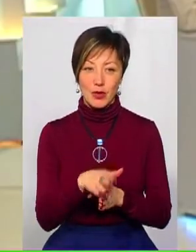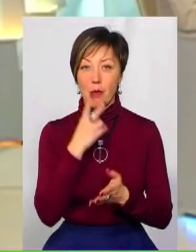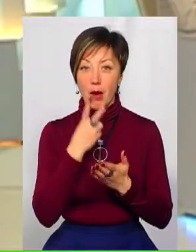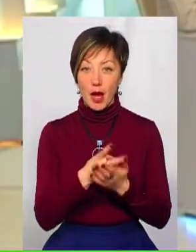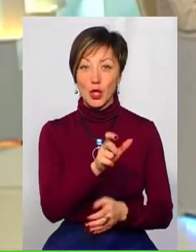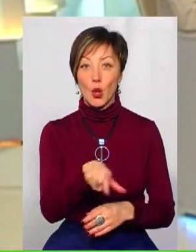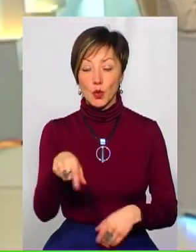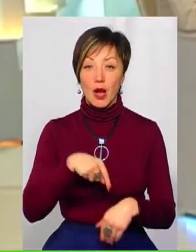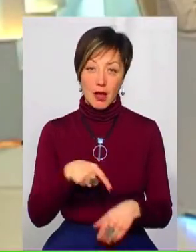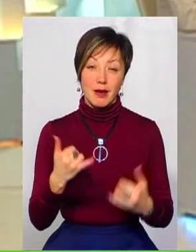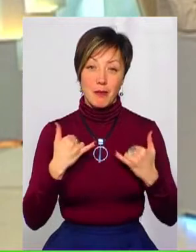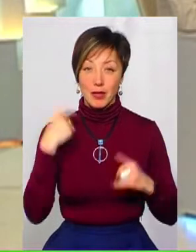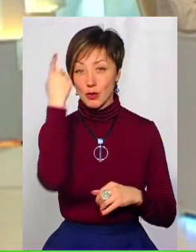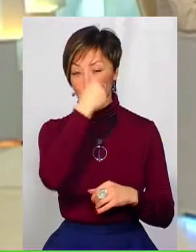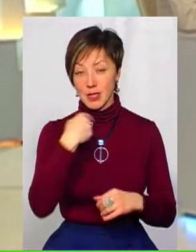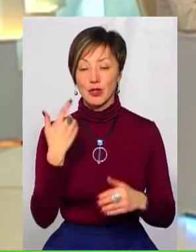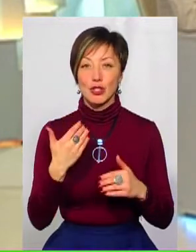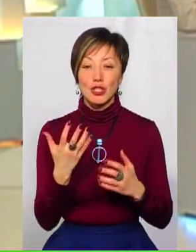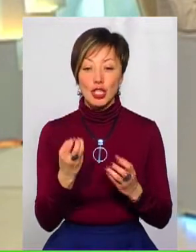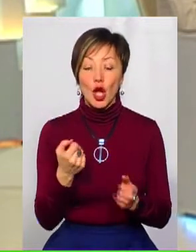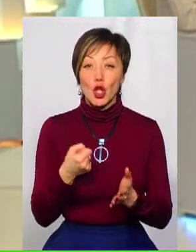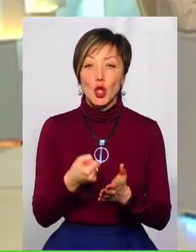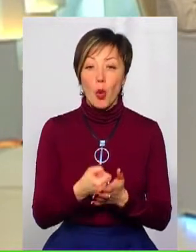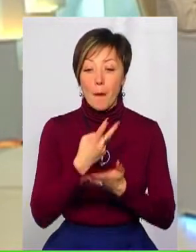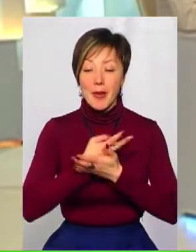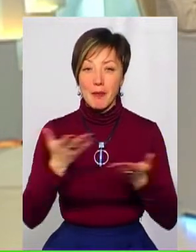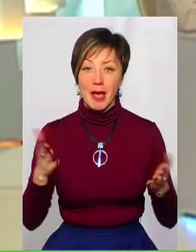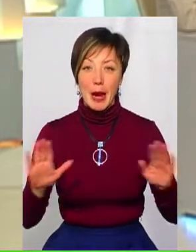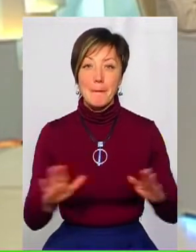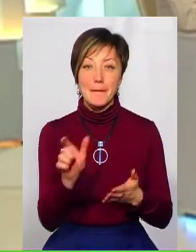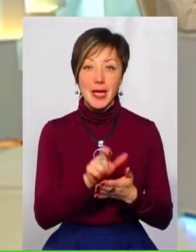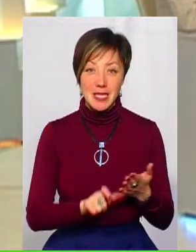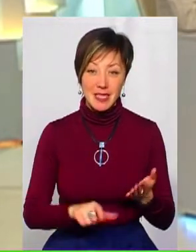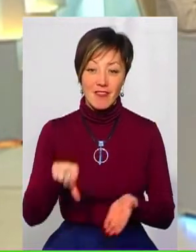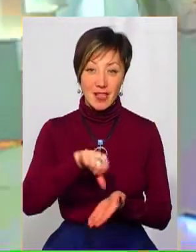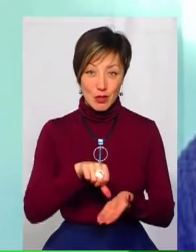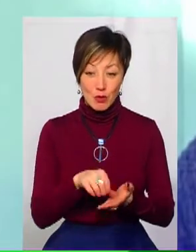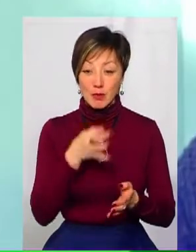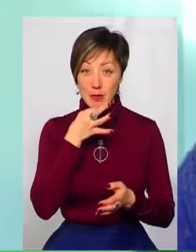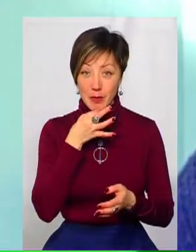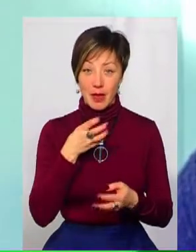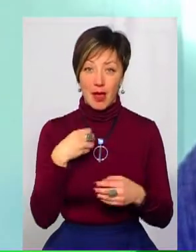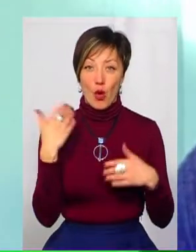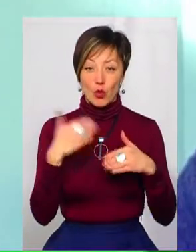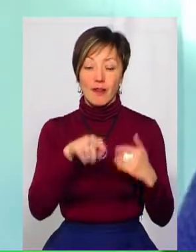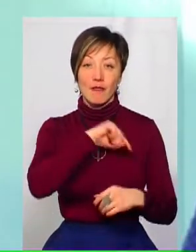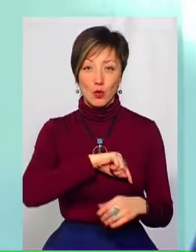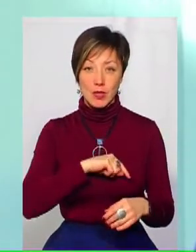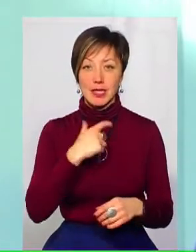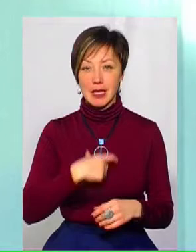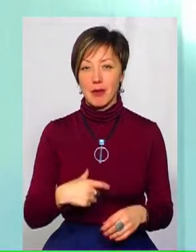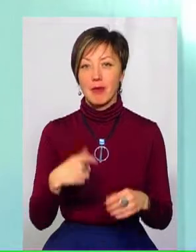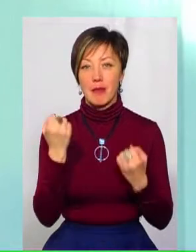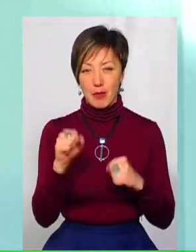людську реакцію, для мене особистісно, вже ще до прем'єри пісні, до самого виступу, я внутрішньо вже сама для